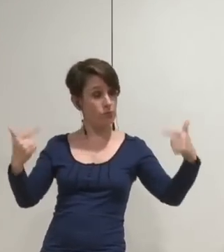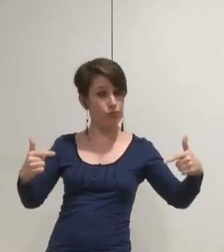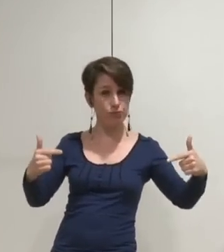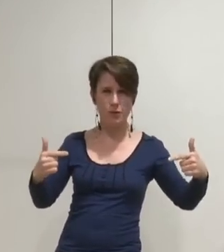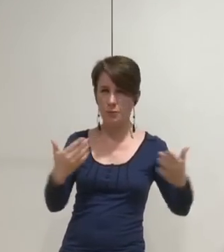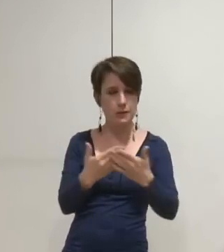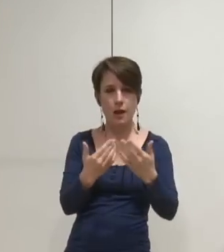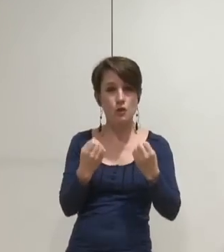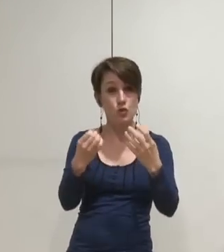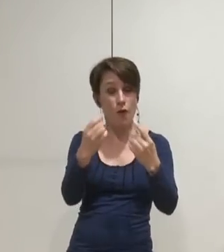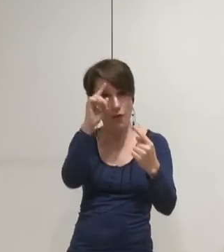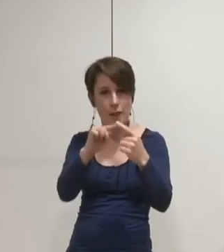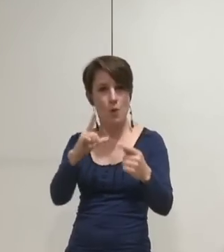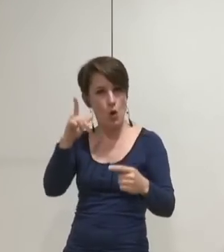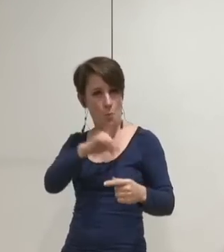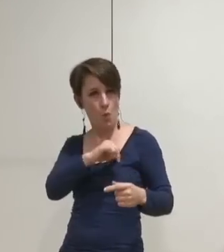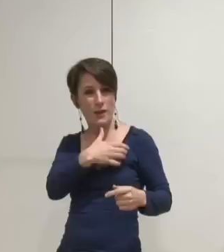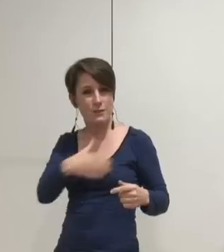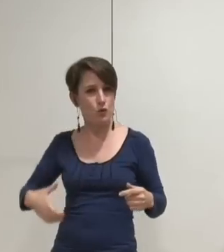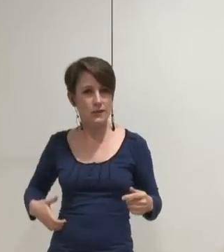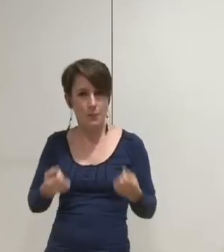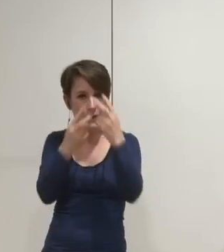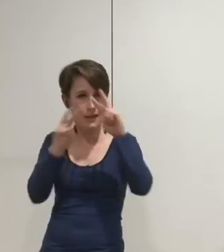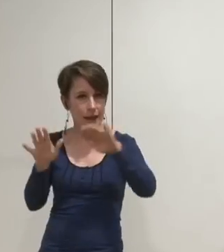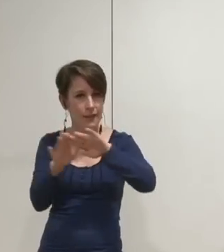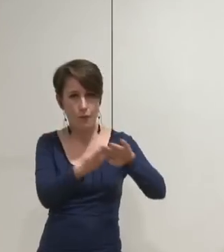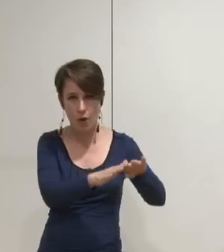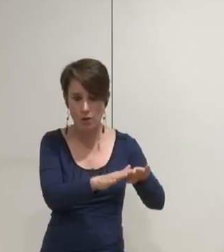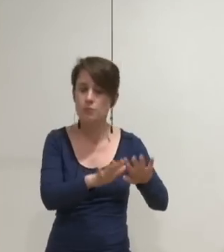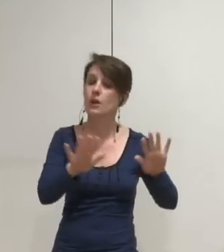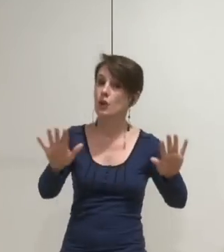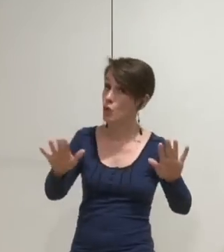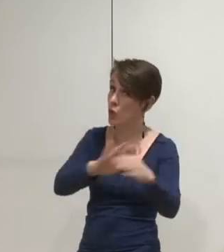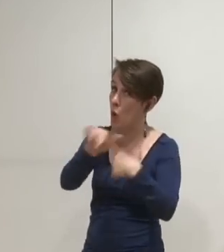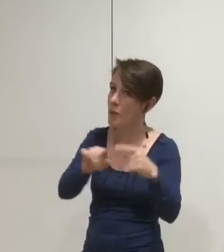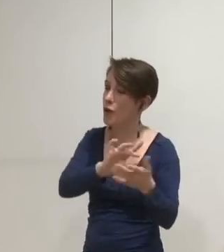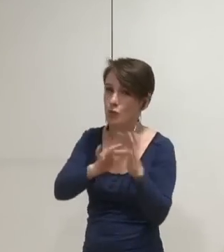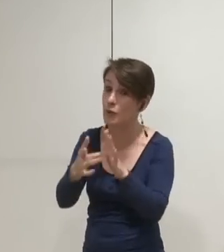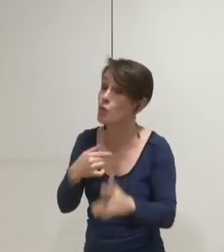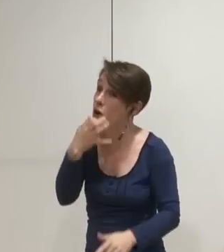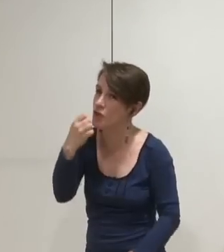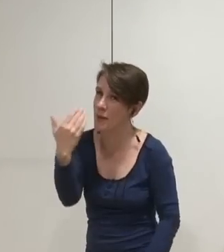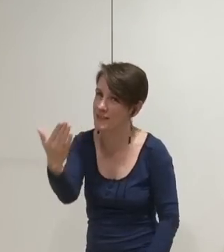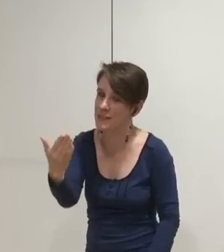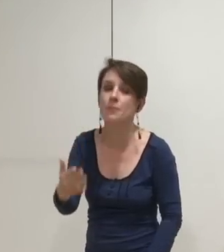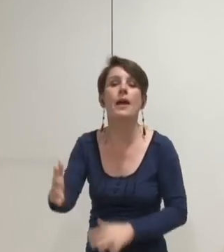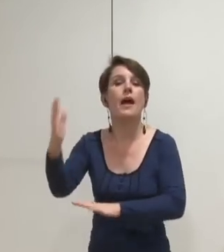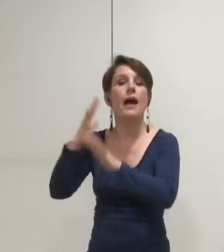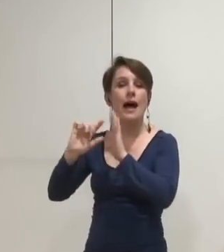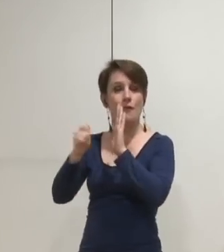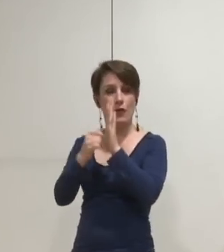sur ces questions ça je pense que c'est important seconde chose donc il faut pas tout mélanger j'ai pas dit ça chevenénement en